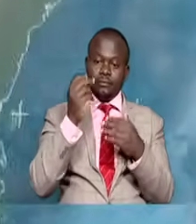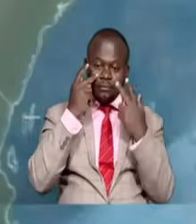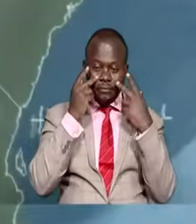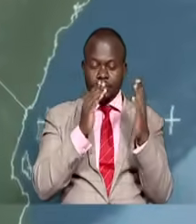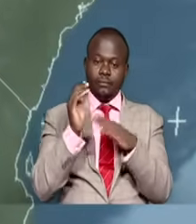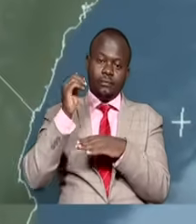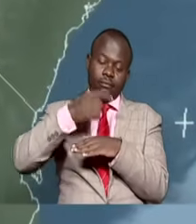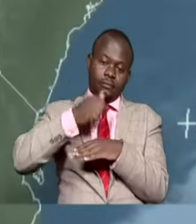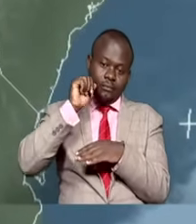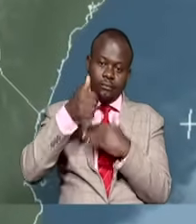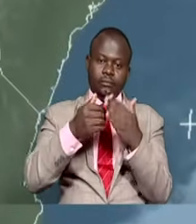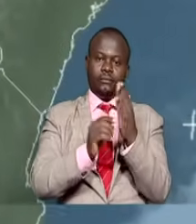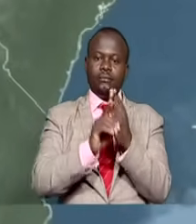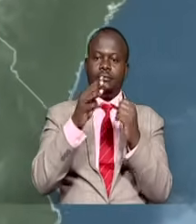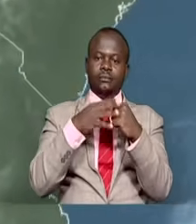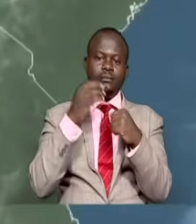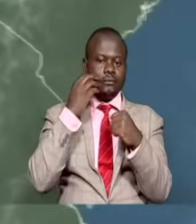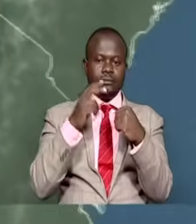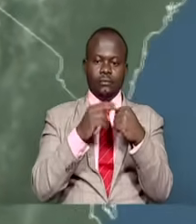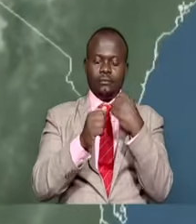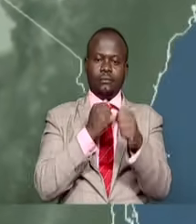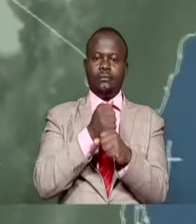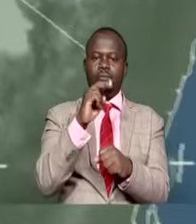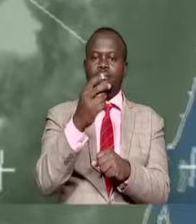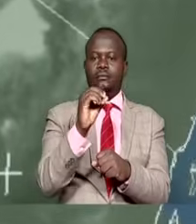w'ejo ku itariki ya 9 Nyakanga umwaka wa